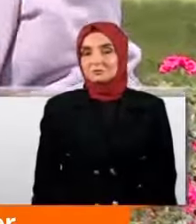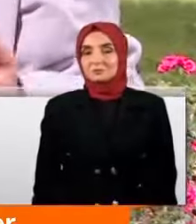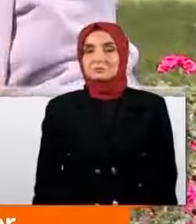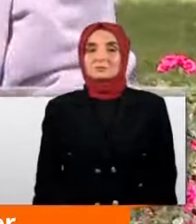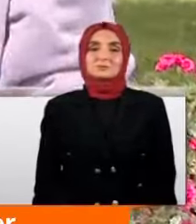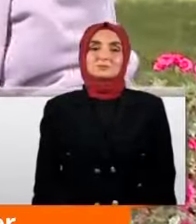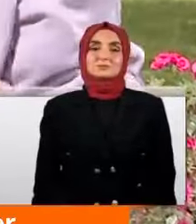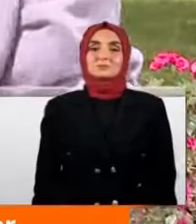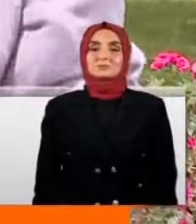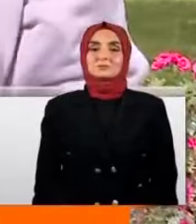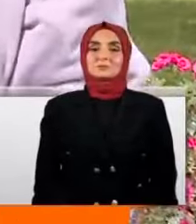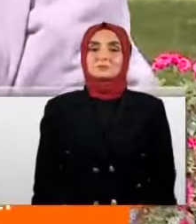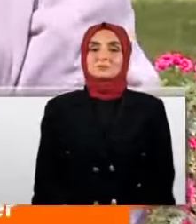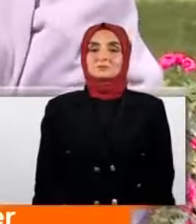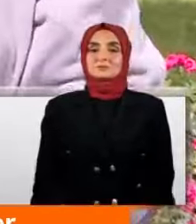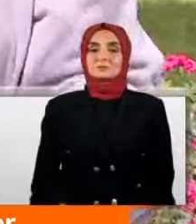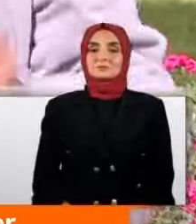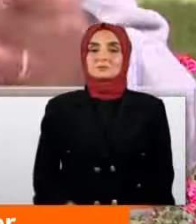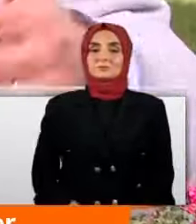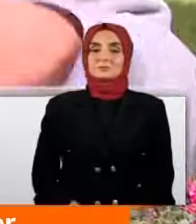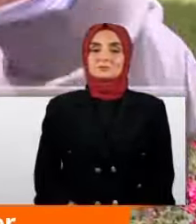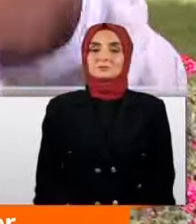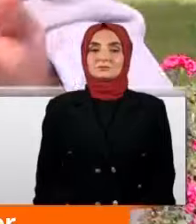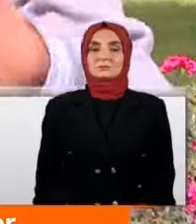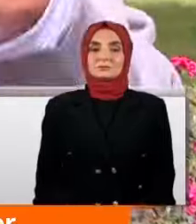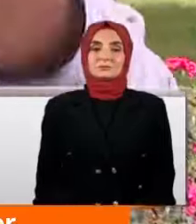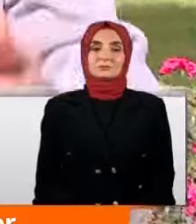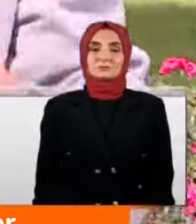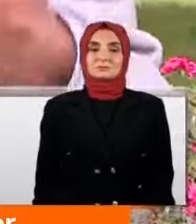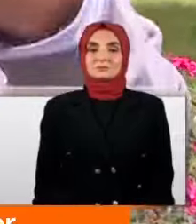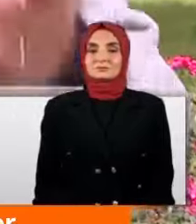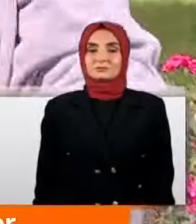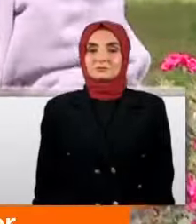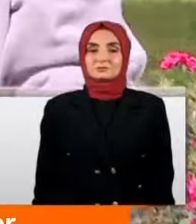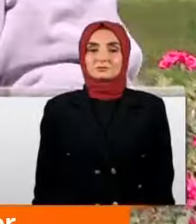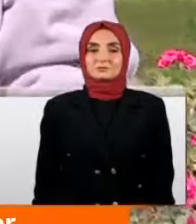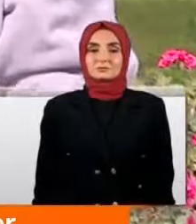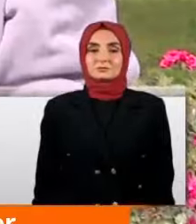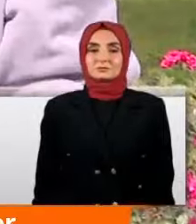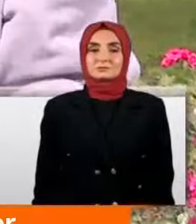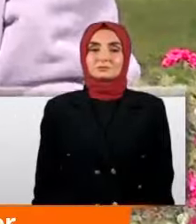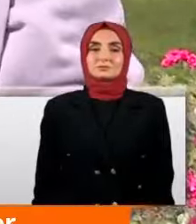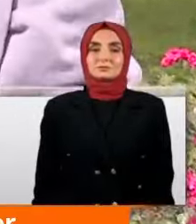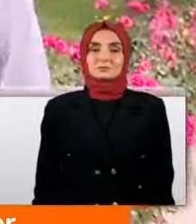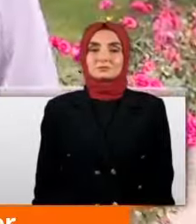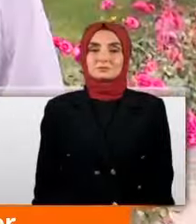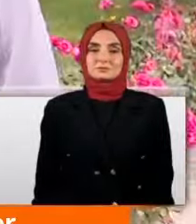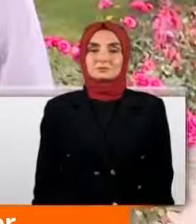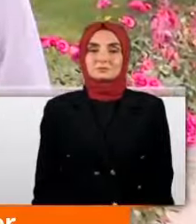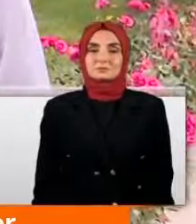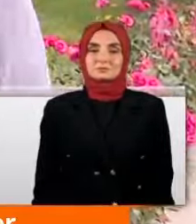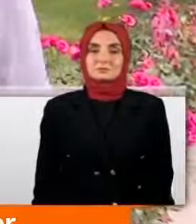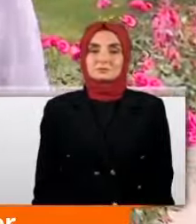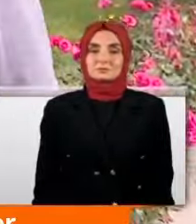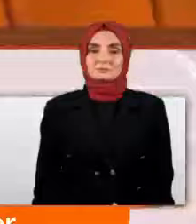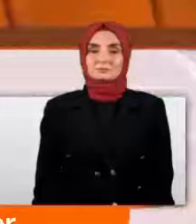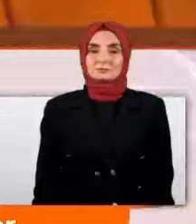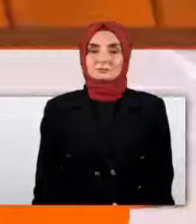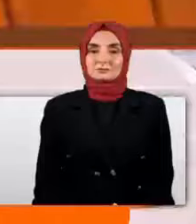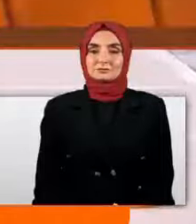sonraki refleksler tabii ki azalıyor. Onun için imtihanlardan, sınavlardan geçmesi lazım. Tutuklanmasını talep